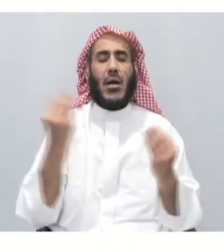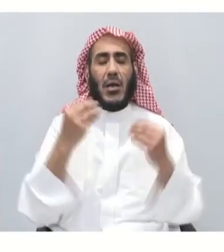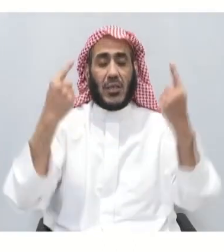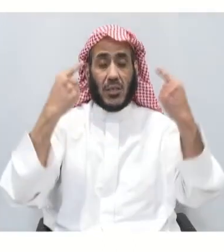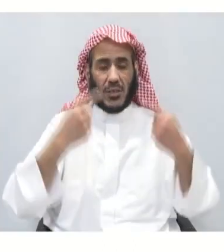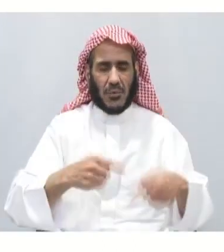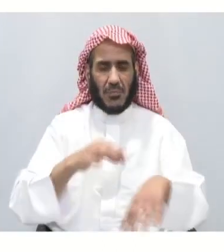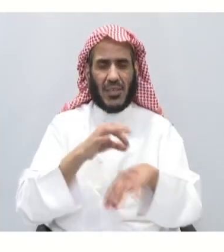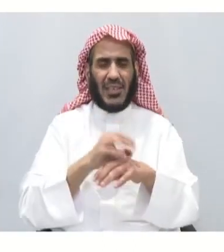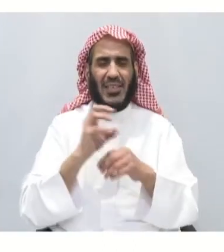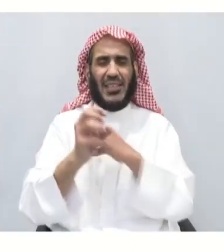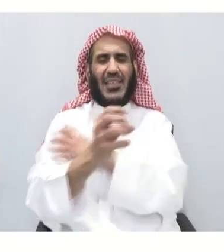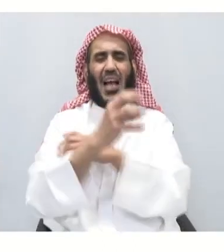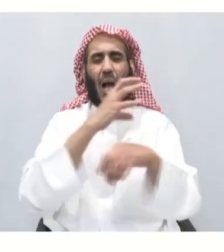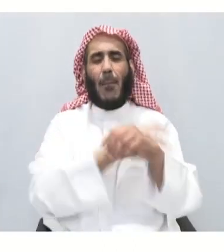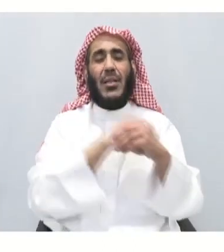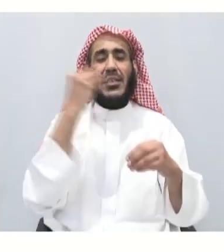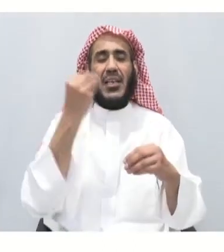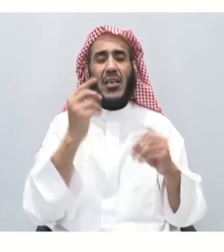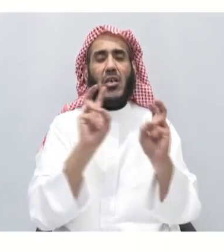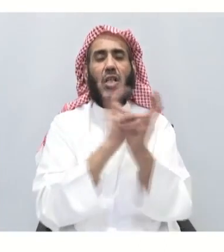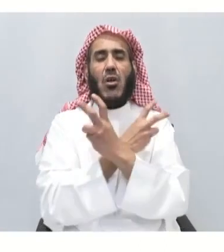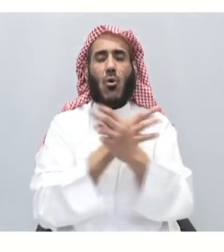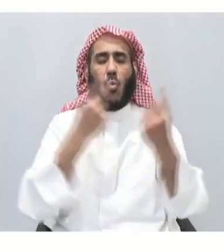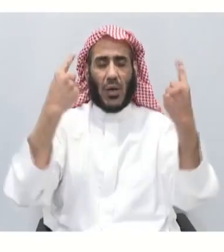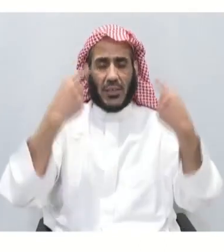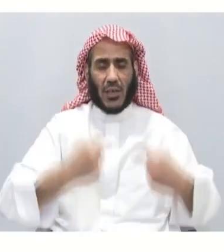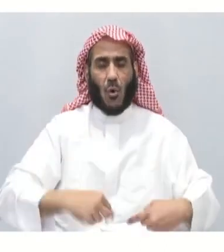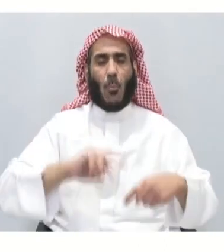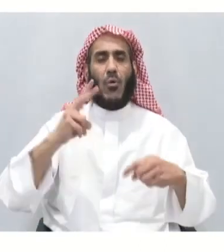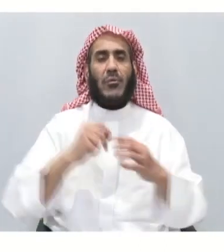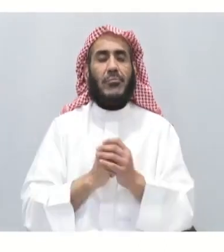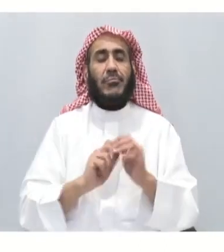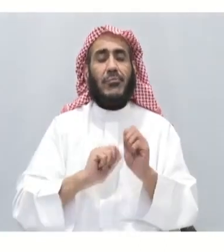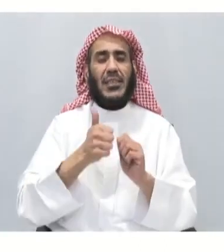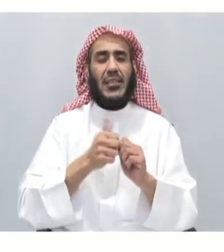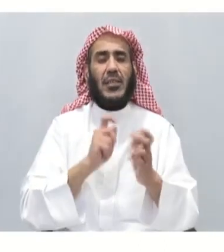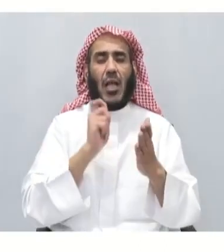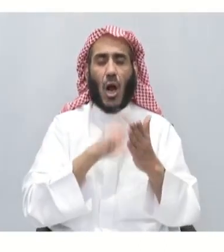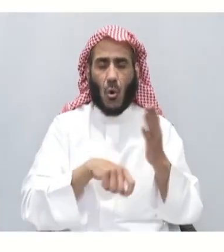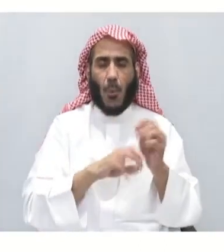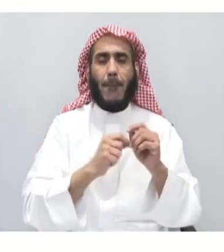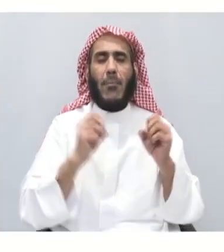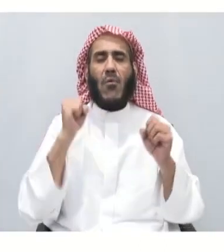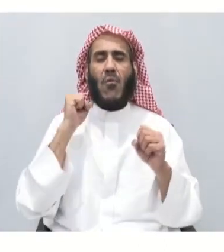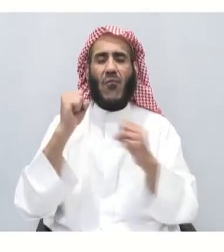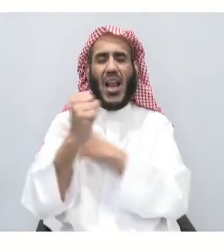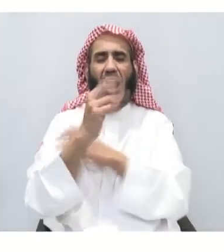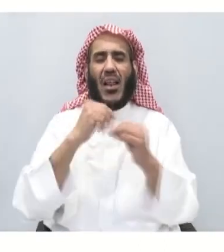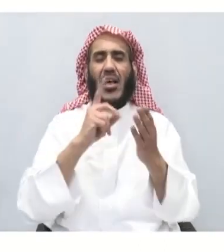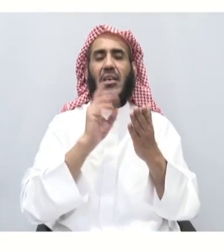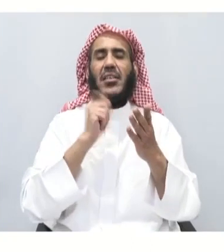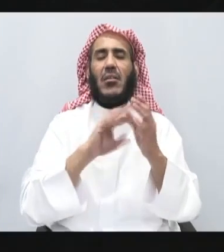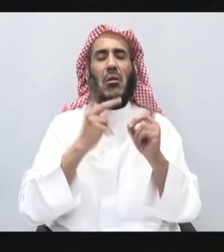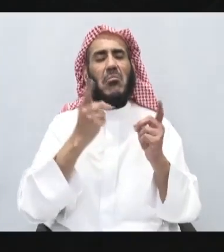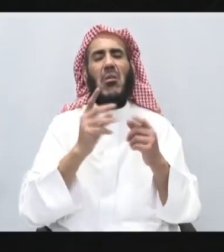الانسان تنقبض العضلات لتحرك عظام الجسم واجزائه المختلفه تستطيع التحكم في العضلات الاراديه لكن